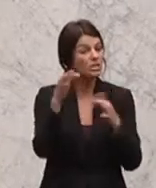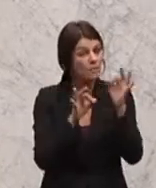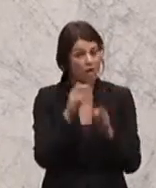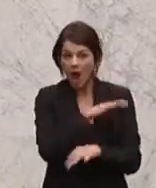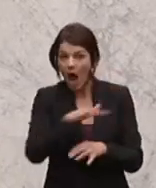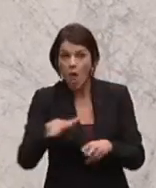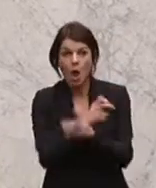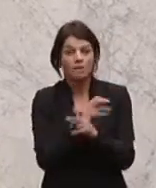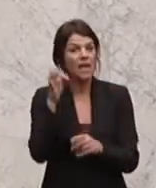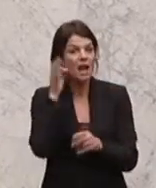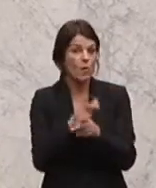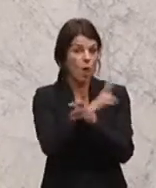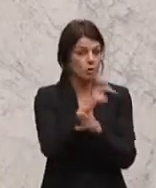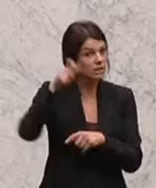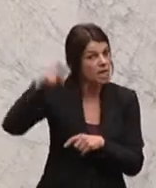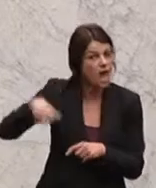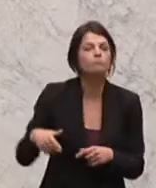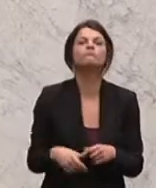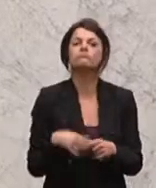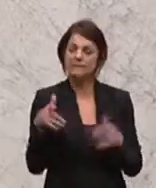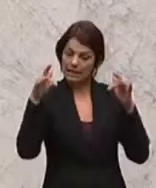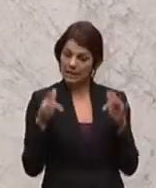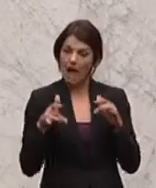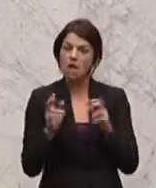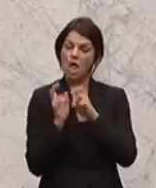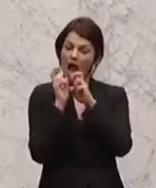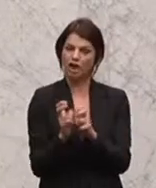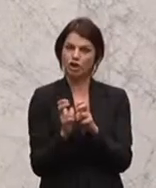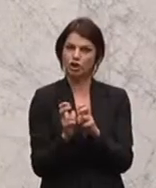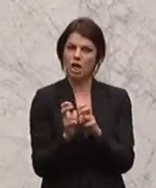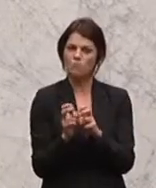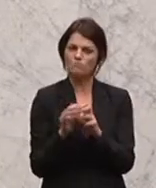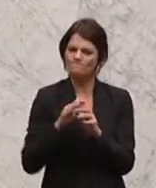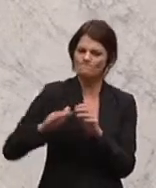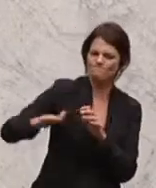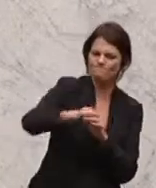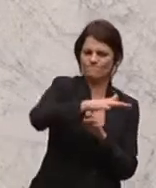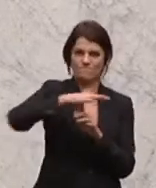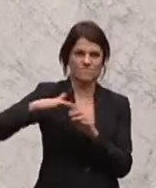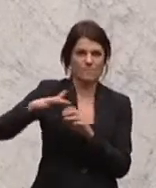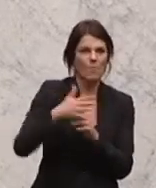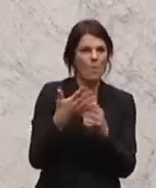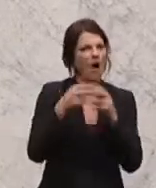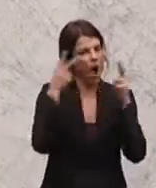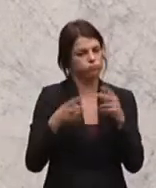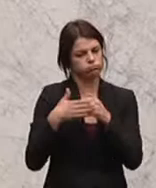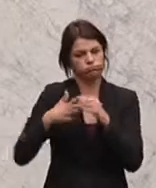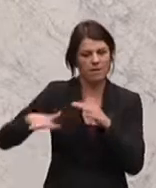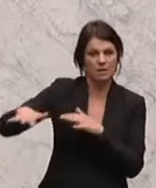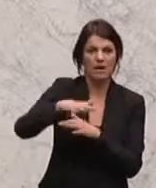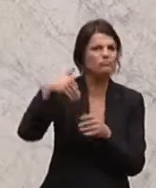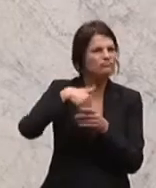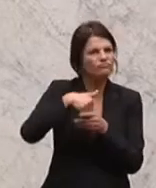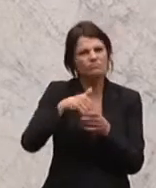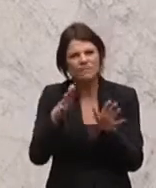aller Österreicherinnen und Österreicher haben eine Haltestelle, zumindest im näheren Umkreis ihres Wohnhauses, so